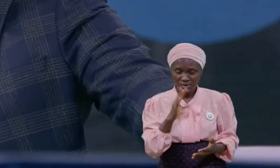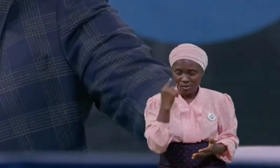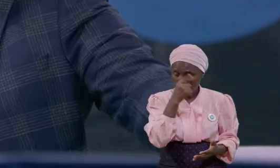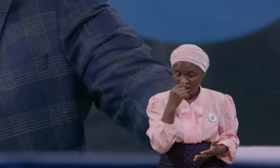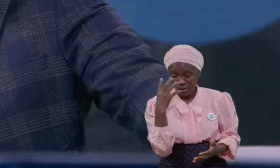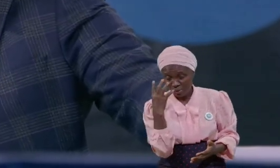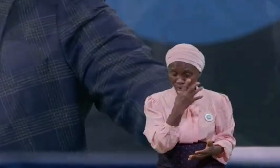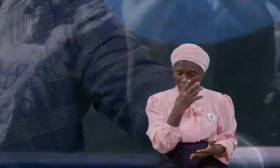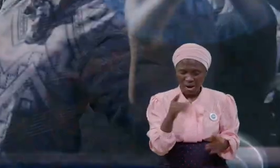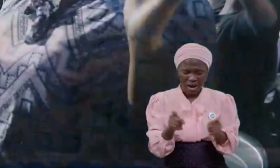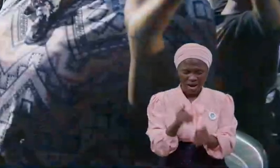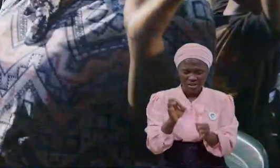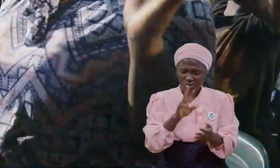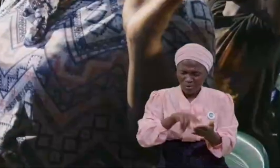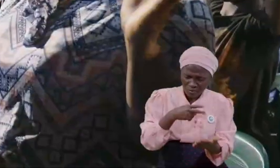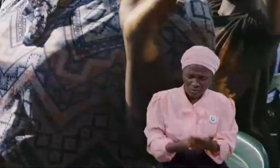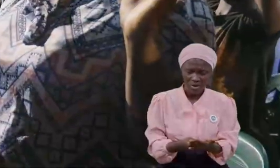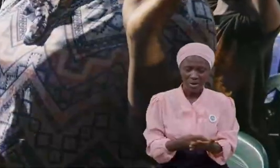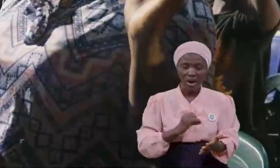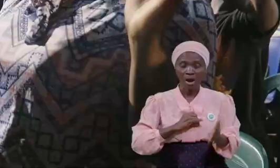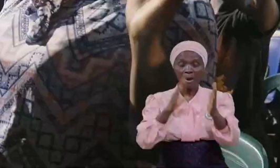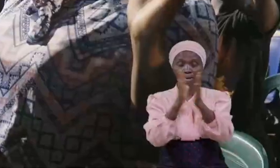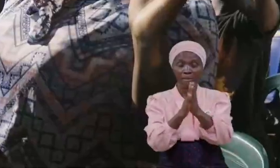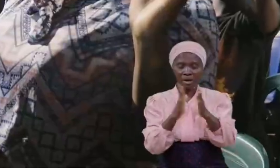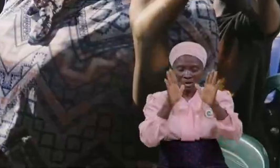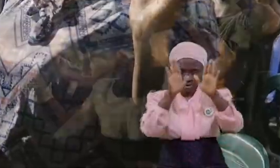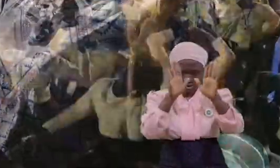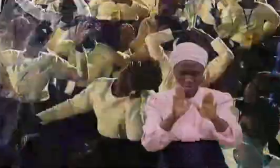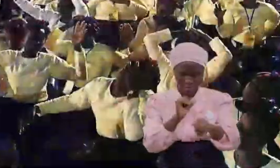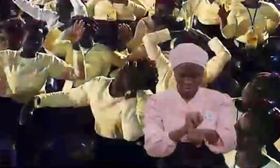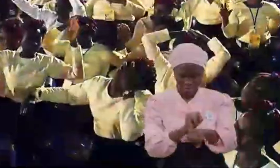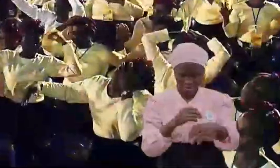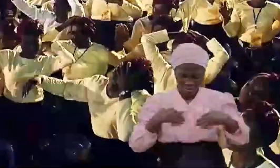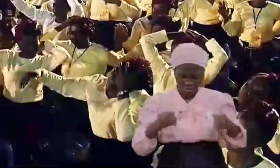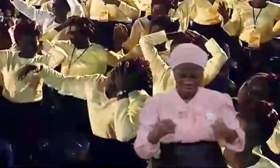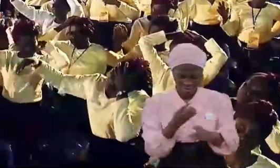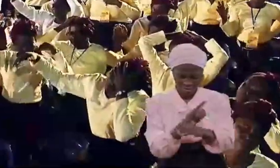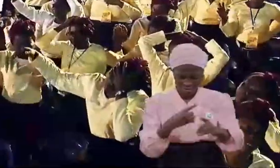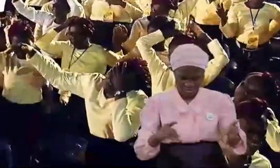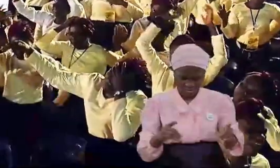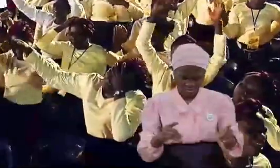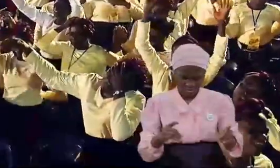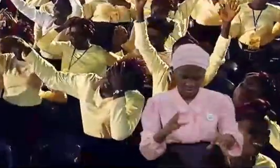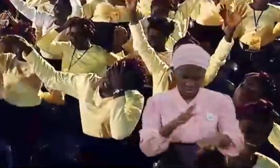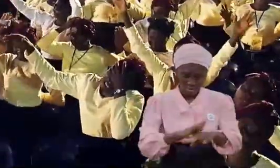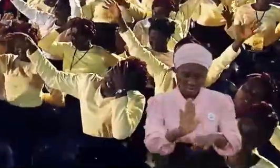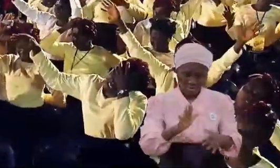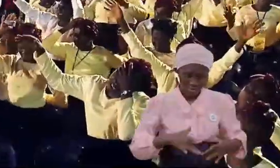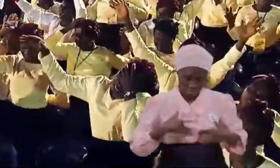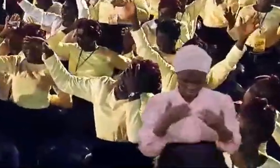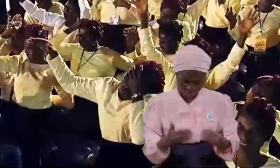Miracle. Guérison. Délivrance sur votre vie maintenant au nom de